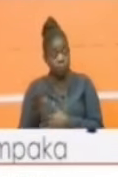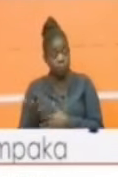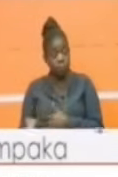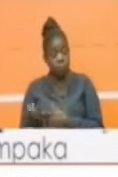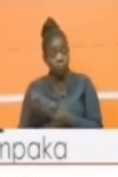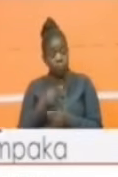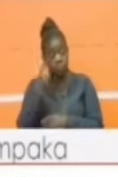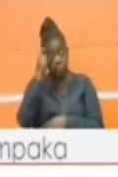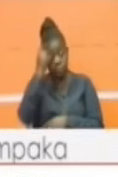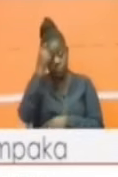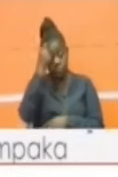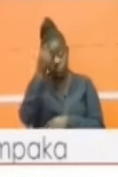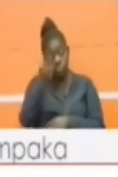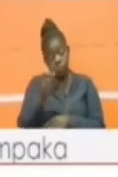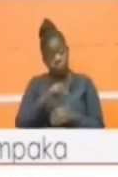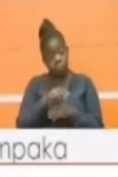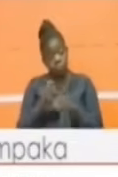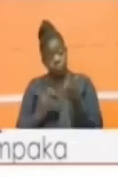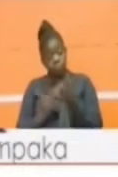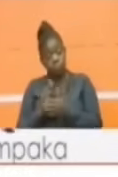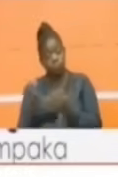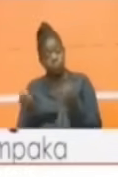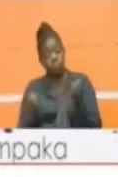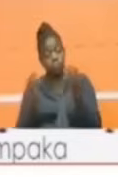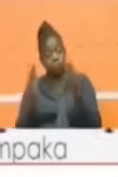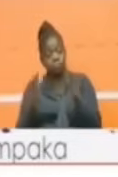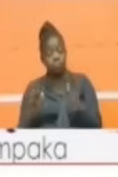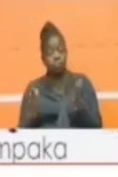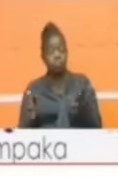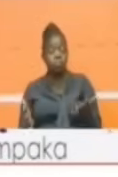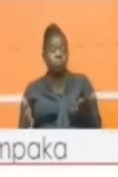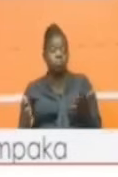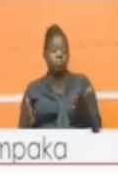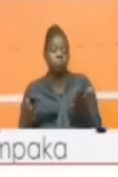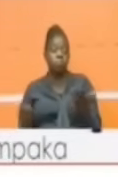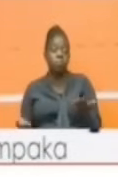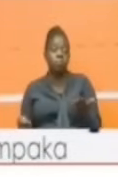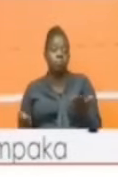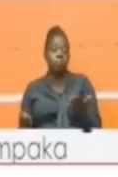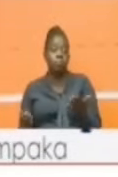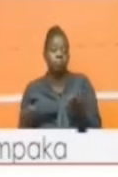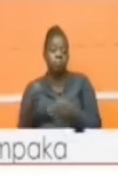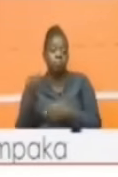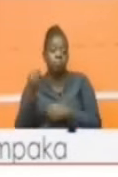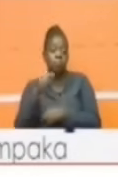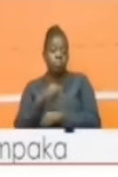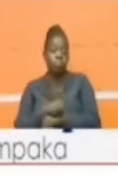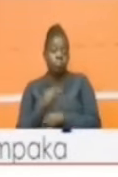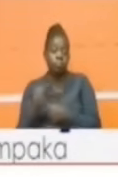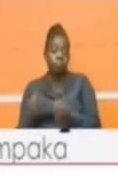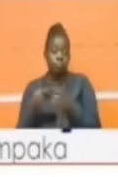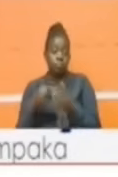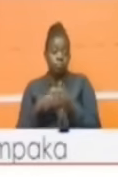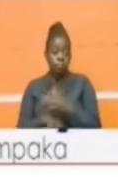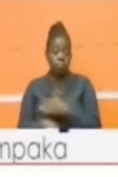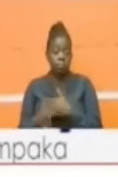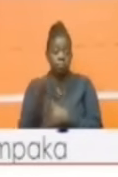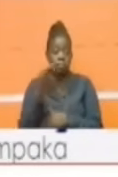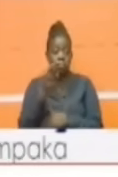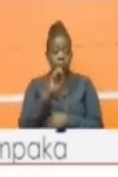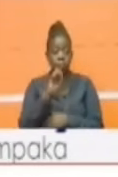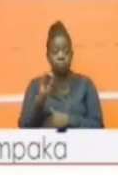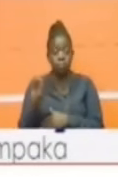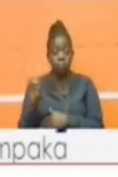ezava mu government. But making sure that the drivers are covered the burungi fees zaabwe bazizza the entry fees amafuta we